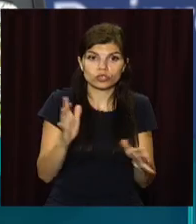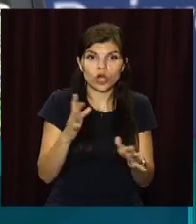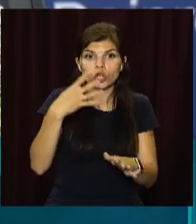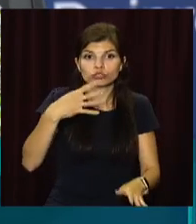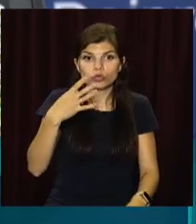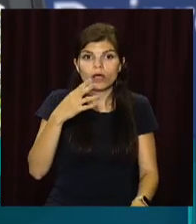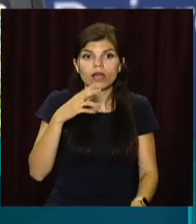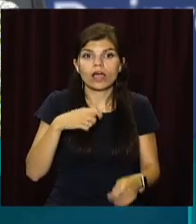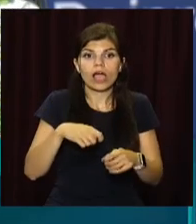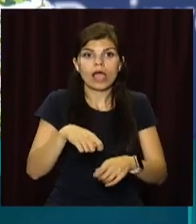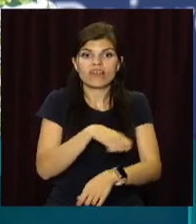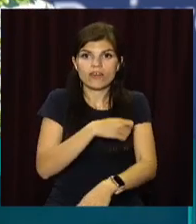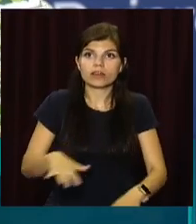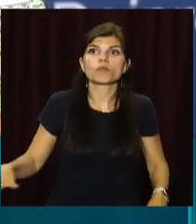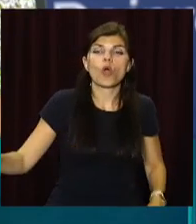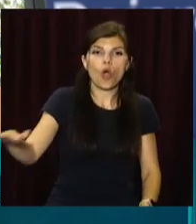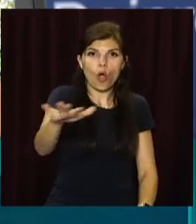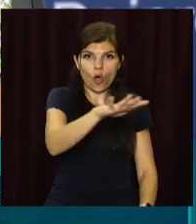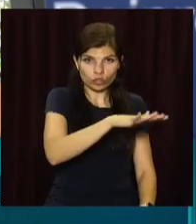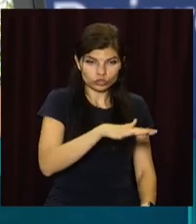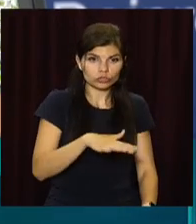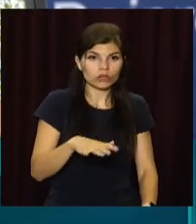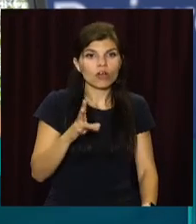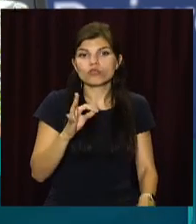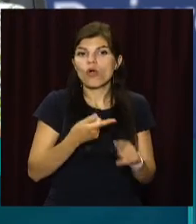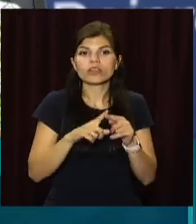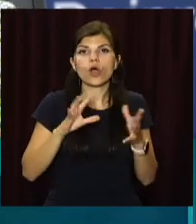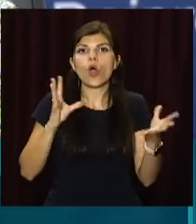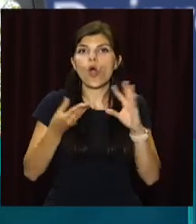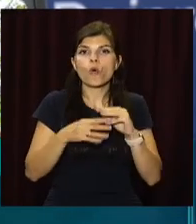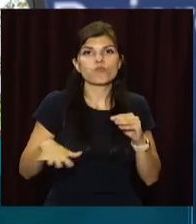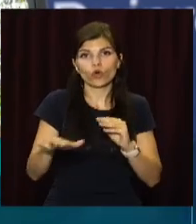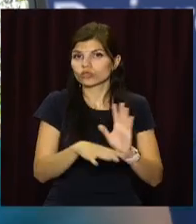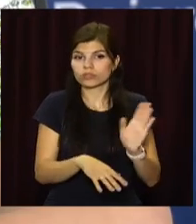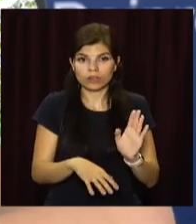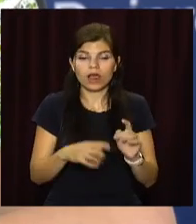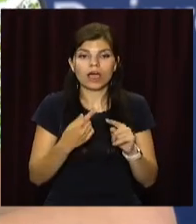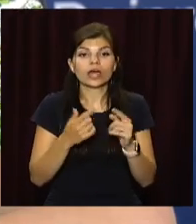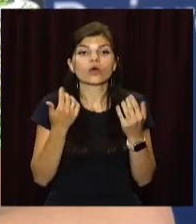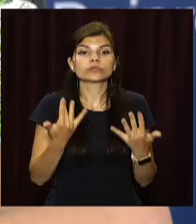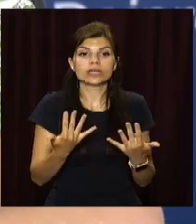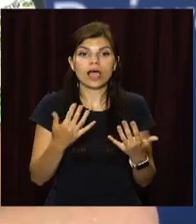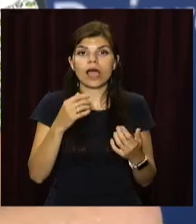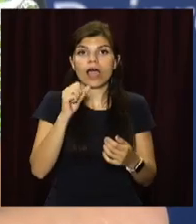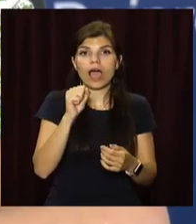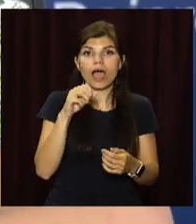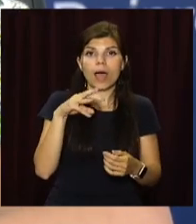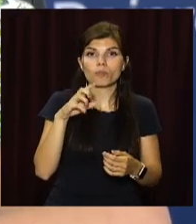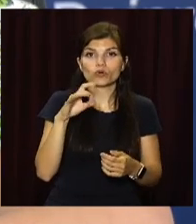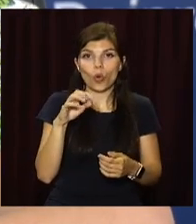тисяч квадратних метрів оброблено. Але це буде не загальна площа по місту, а оскільки амброзія вона